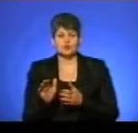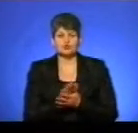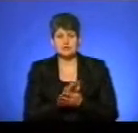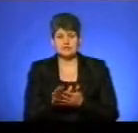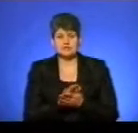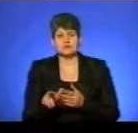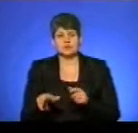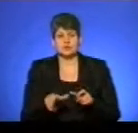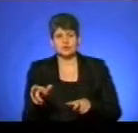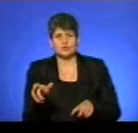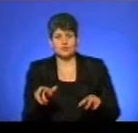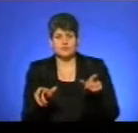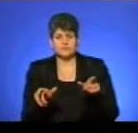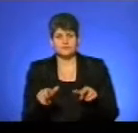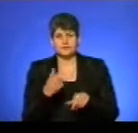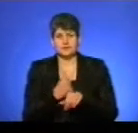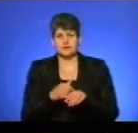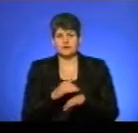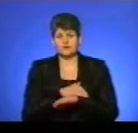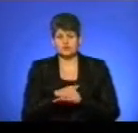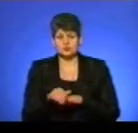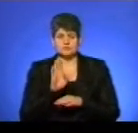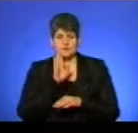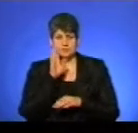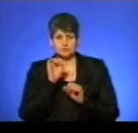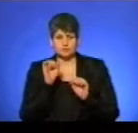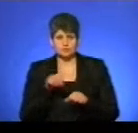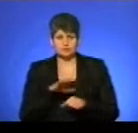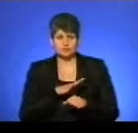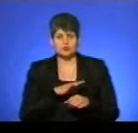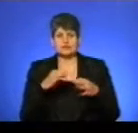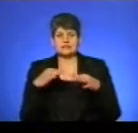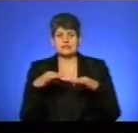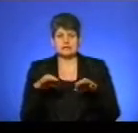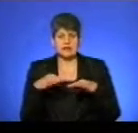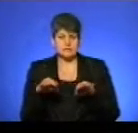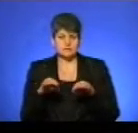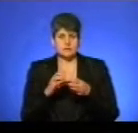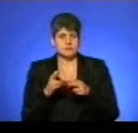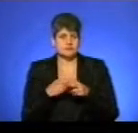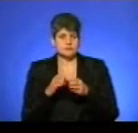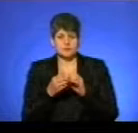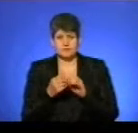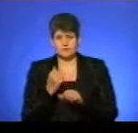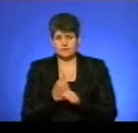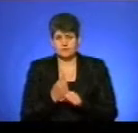проїзної частини магістральних вулиць, для того, щоб на ранок можна було громадському транспорту безперешкодно